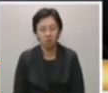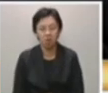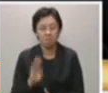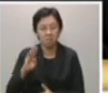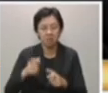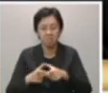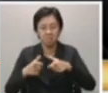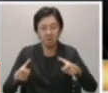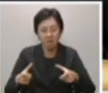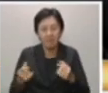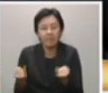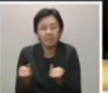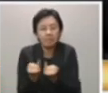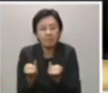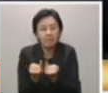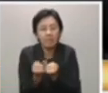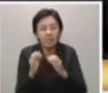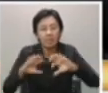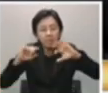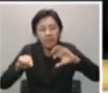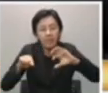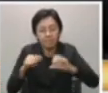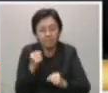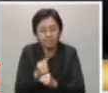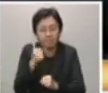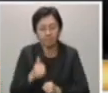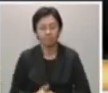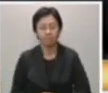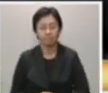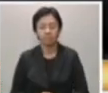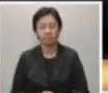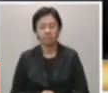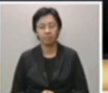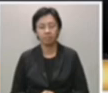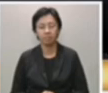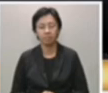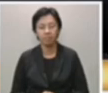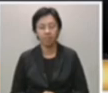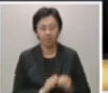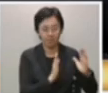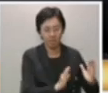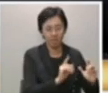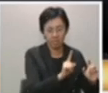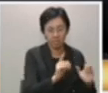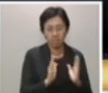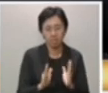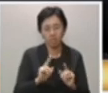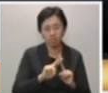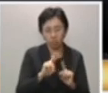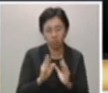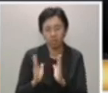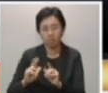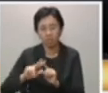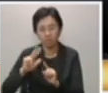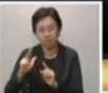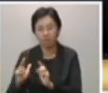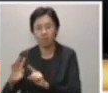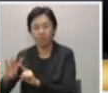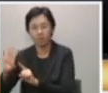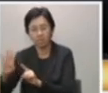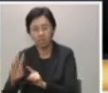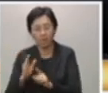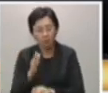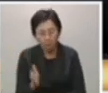งและใกล้ชิดกับพวกท่านเท่านั้นการดำเนินงานทั้ง4ระยะที่กล่าวมาเป็นภาพสะท้อนถึง